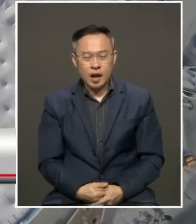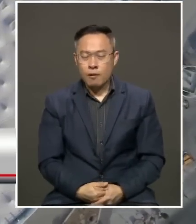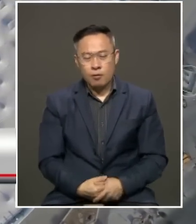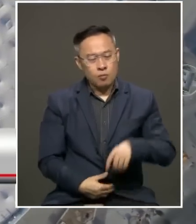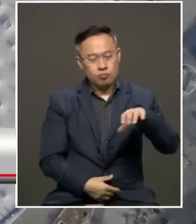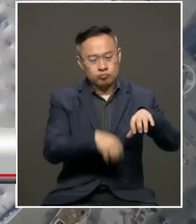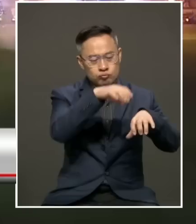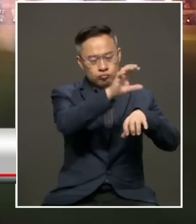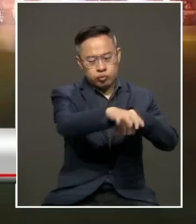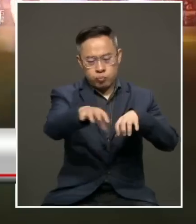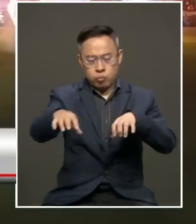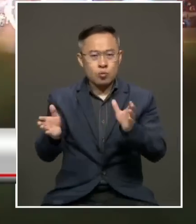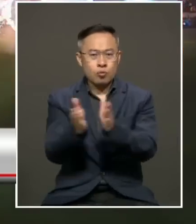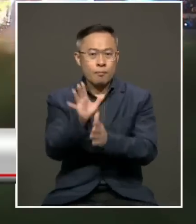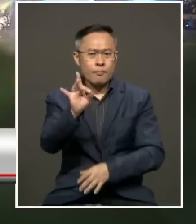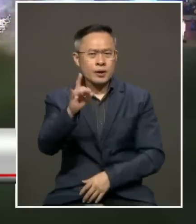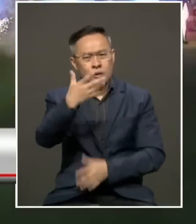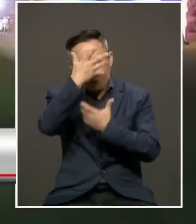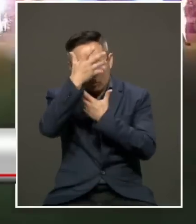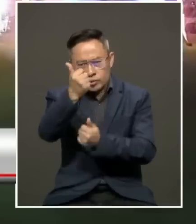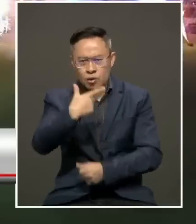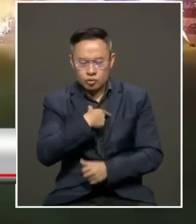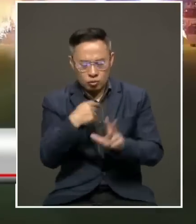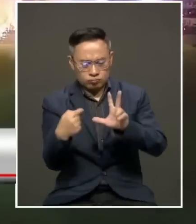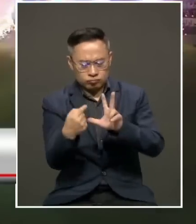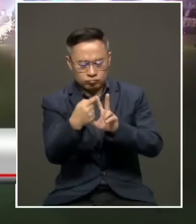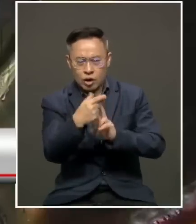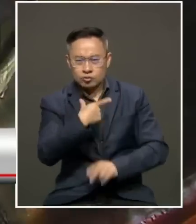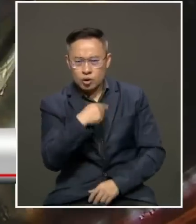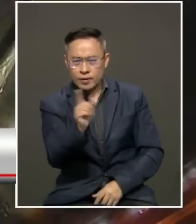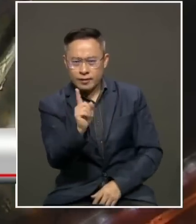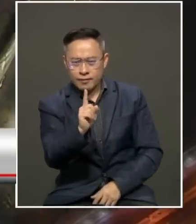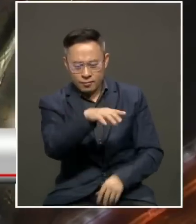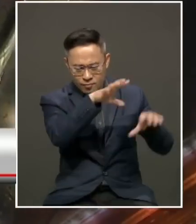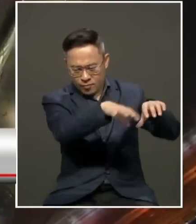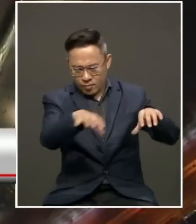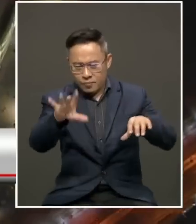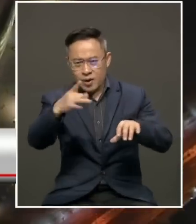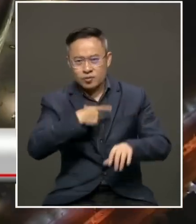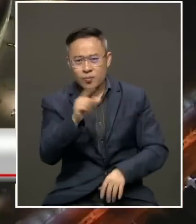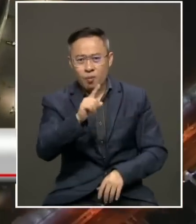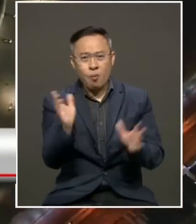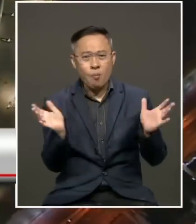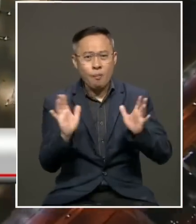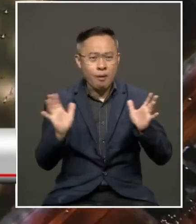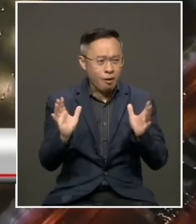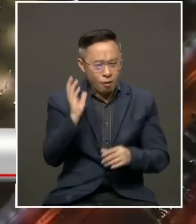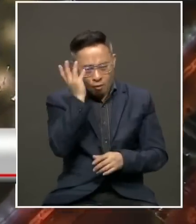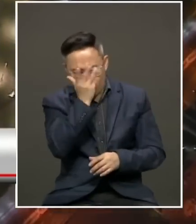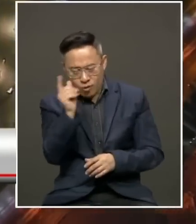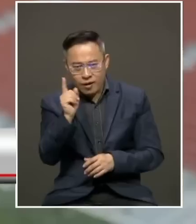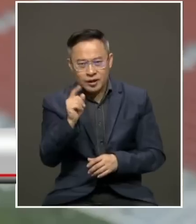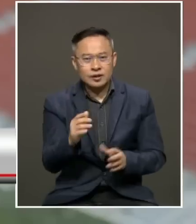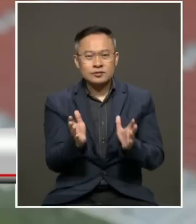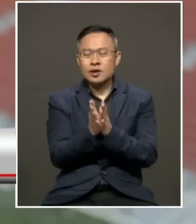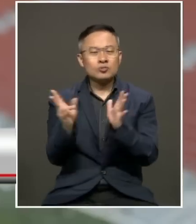เลือกหลุยส์จาก 8สนามคุณ 2คนชอบสนามฉันต้องย้อนไปดูเลยเนี่ยเพราะว่ามันเยอะนะเออผมชอบสนาม